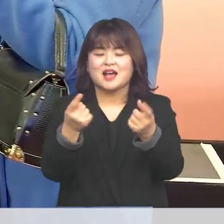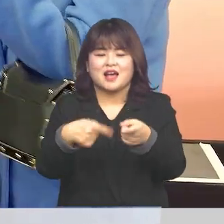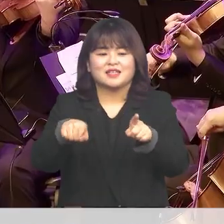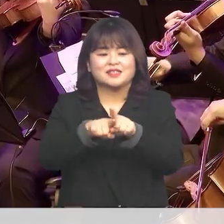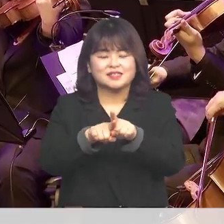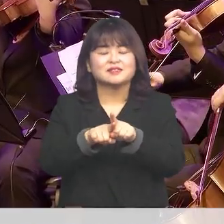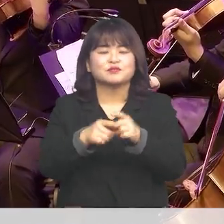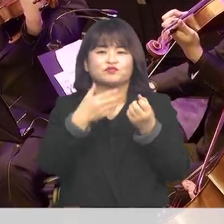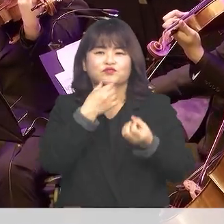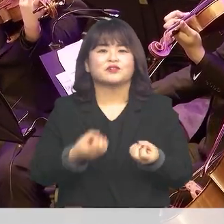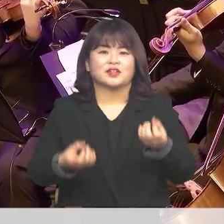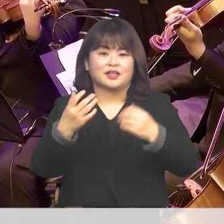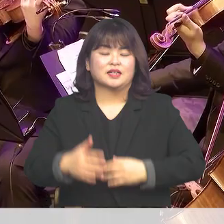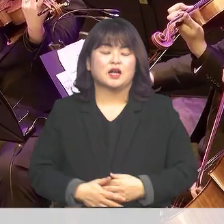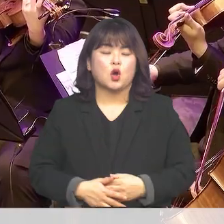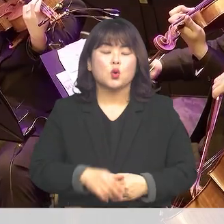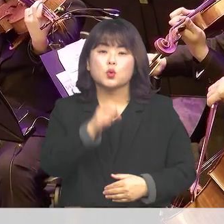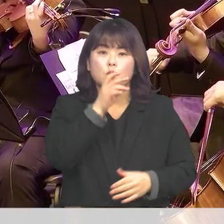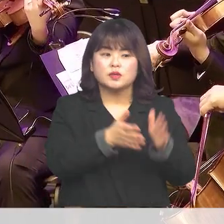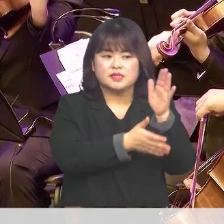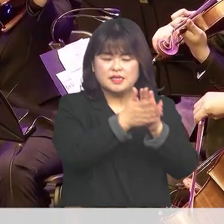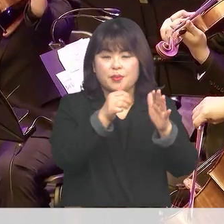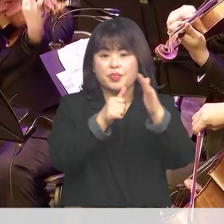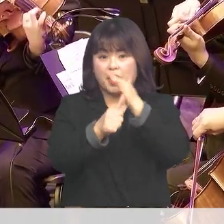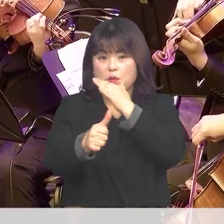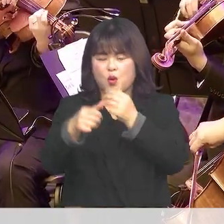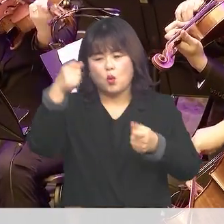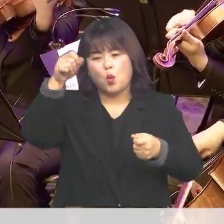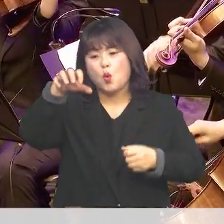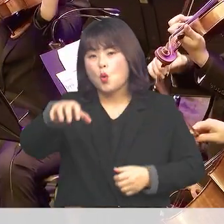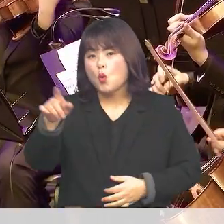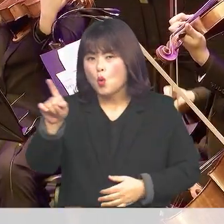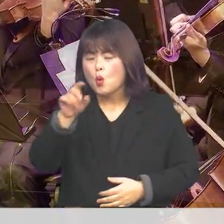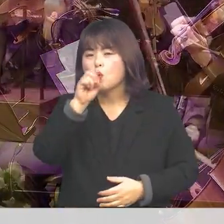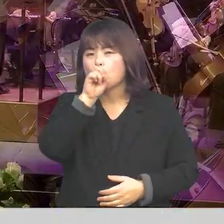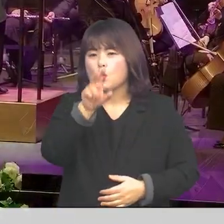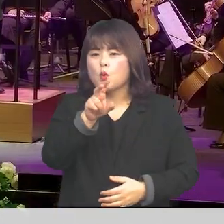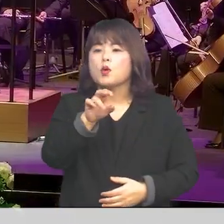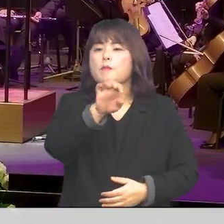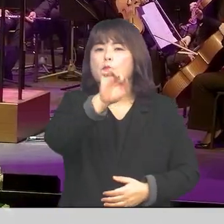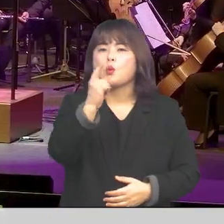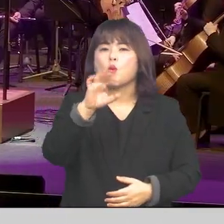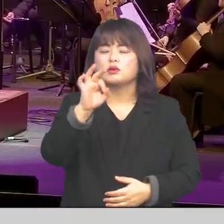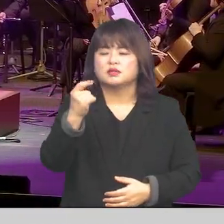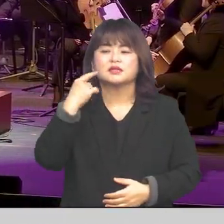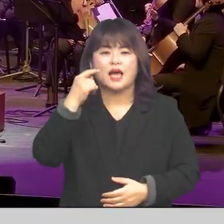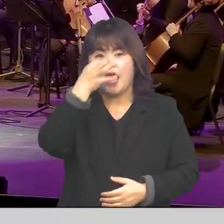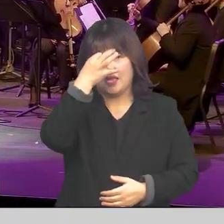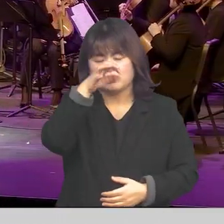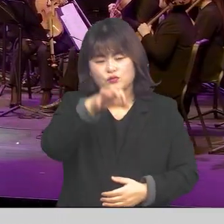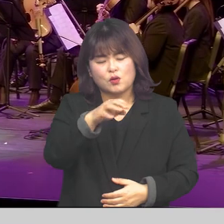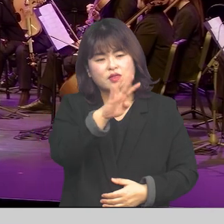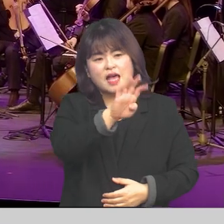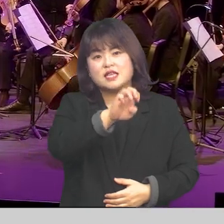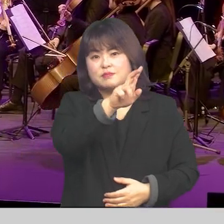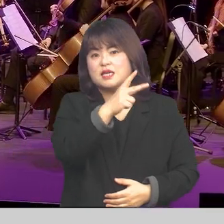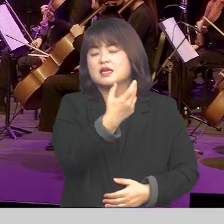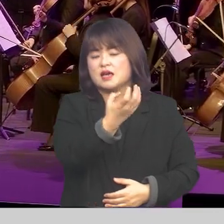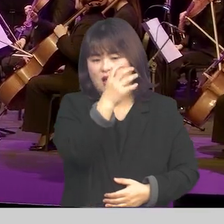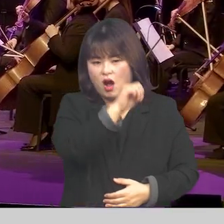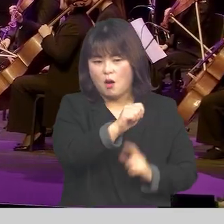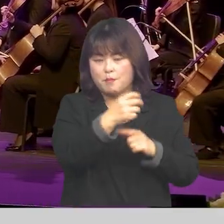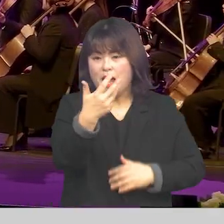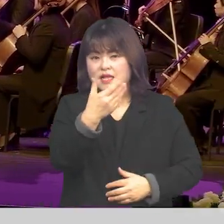축하했습니다. 시는 용인의 대표 공연장인 호은아트홀의 공연 역량을 키우기 위해 42억 8천만 원을